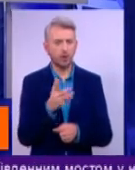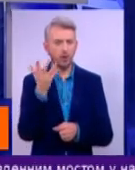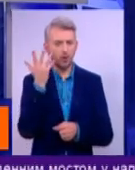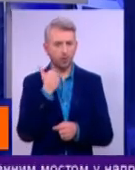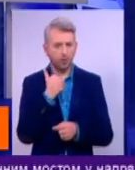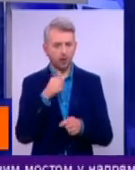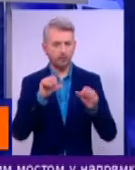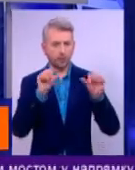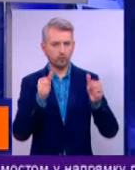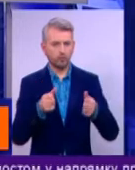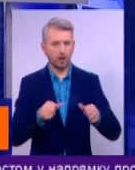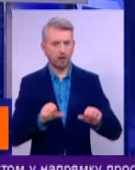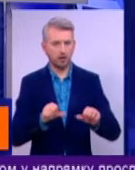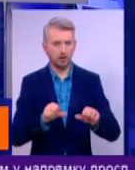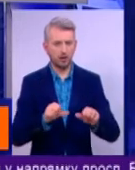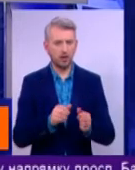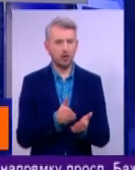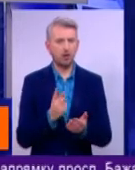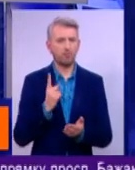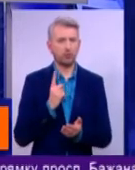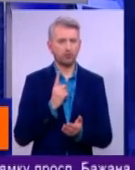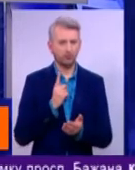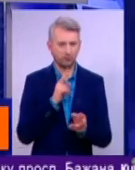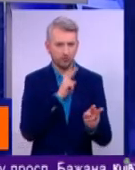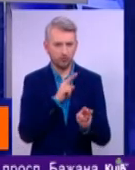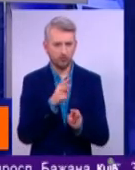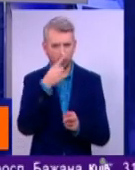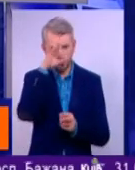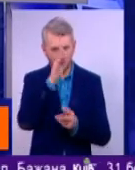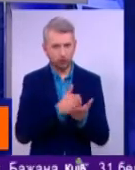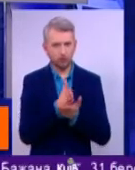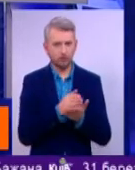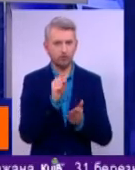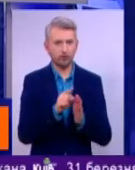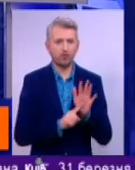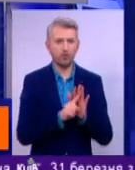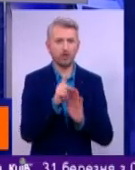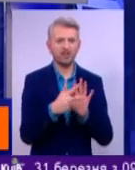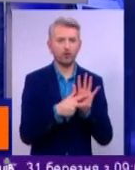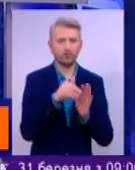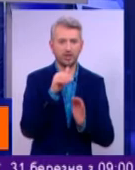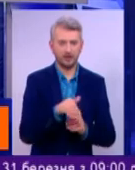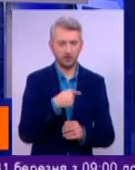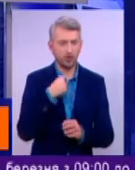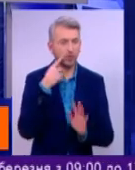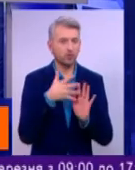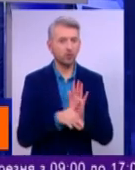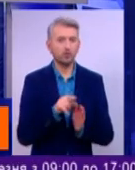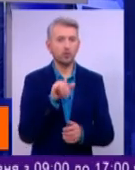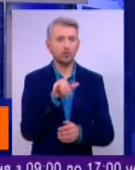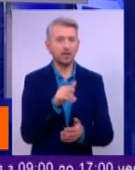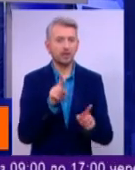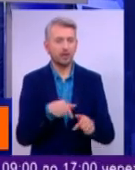формували, наприклад, постову службу поліцейську, вони починали з 8 тисяч. Я розумію, що у них теж